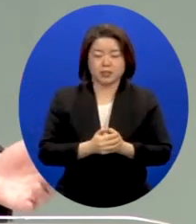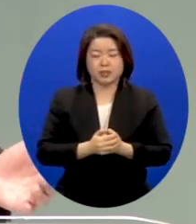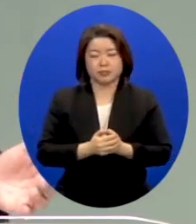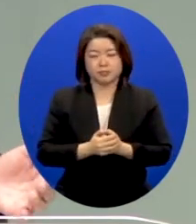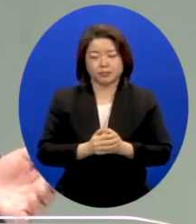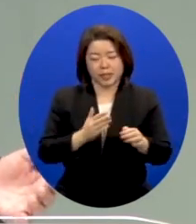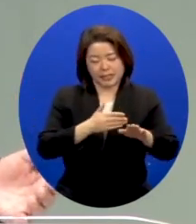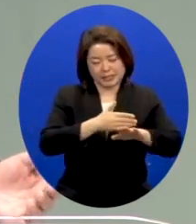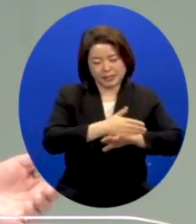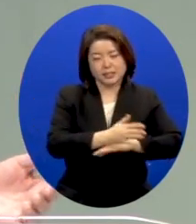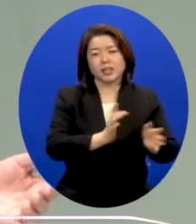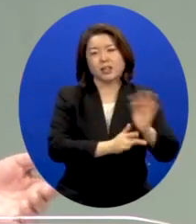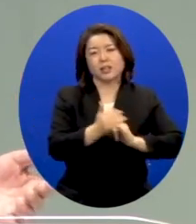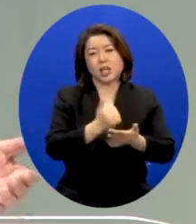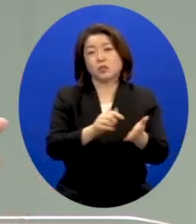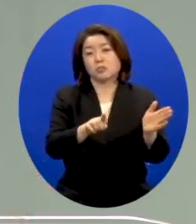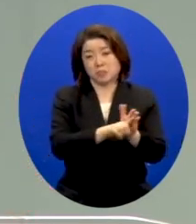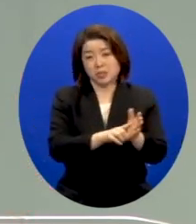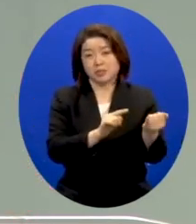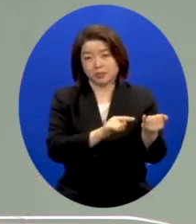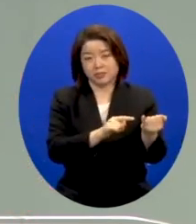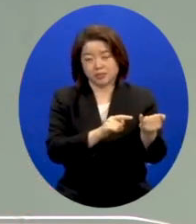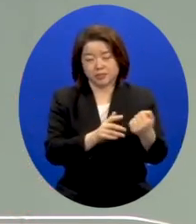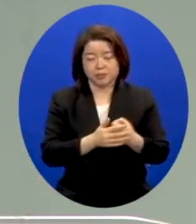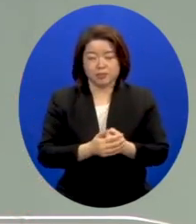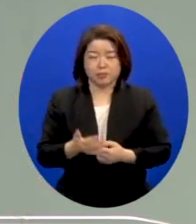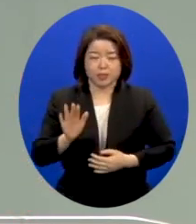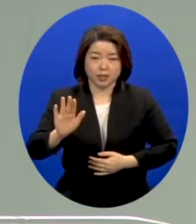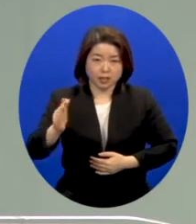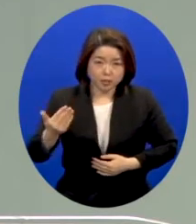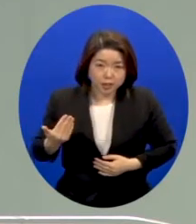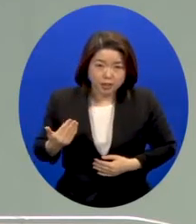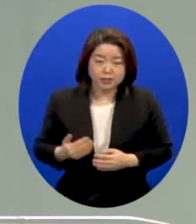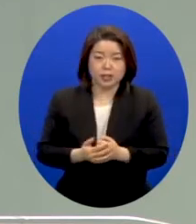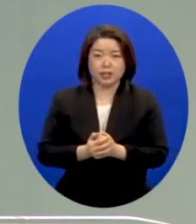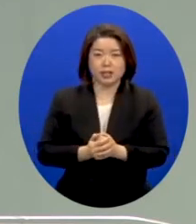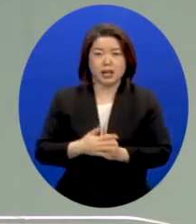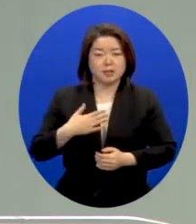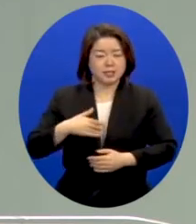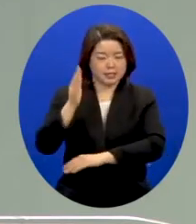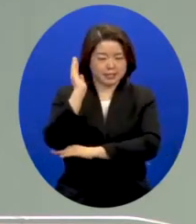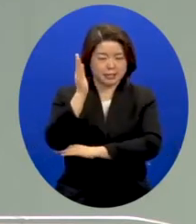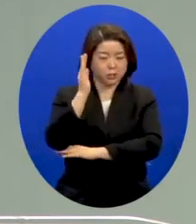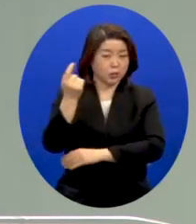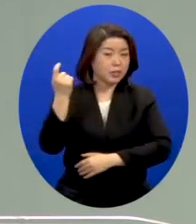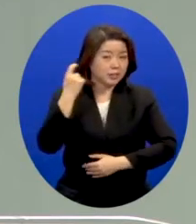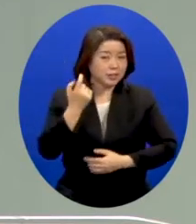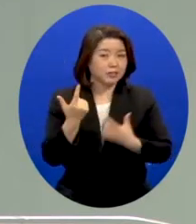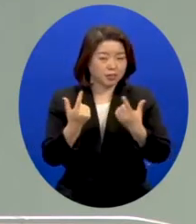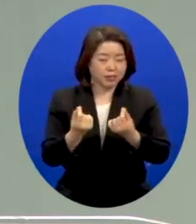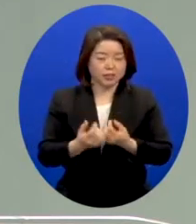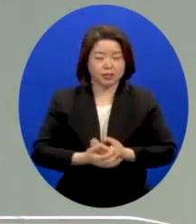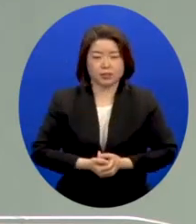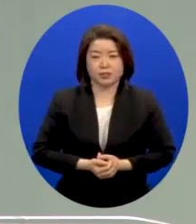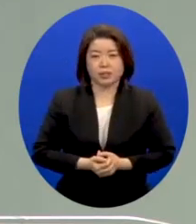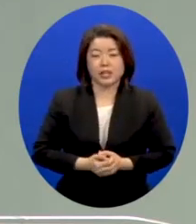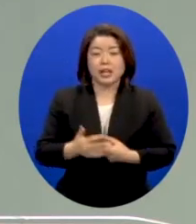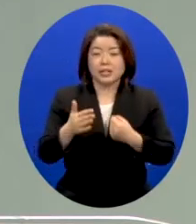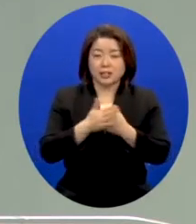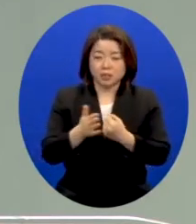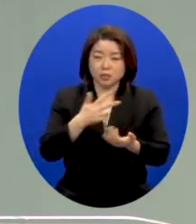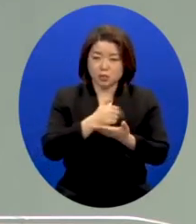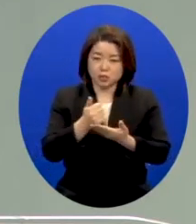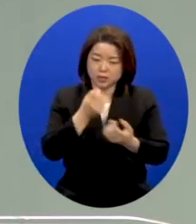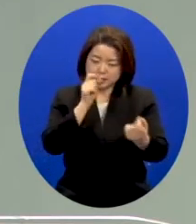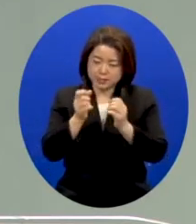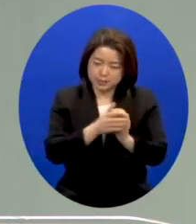믿으셔도 때요 그런데 최근에 아마 제 설교를 들으셨던 모양이고 그래서 주님 같이